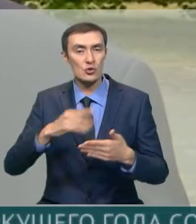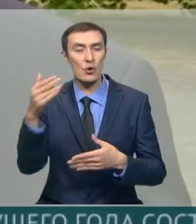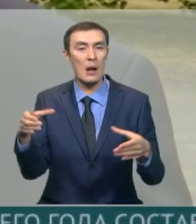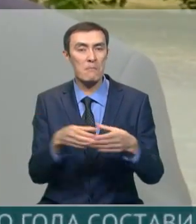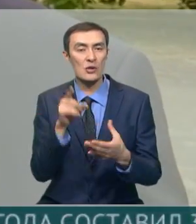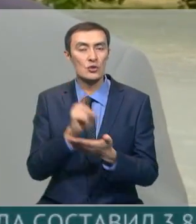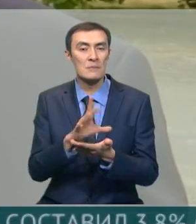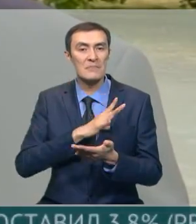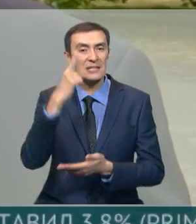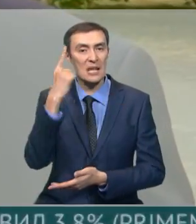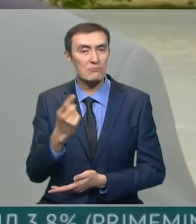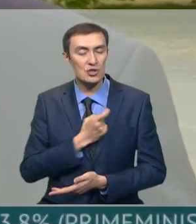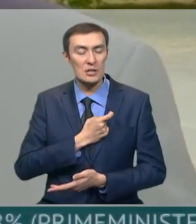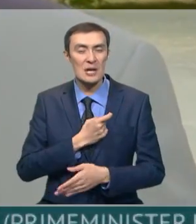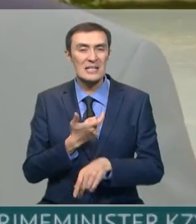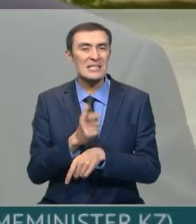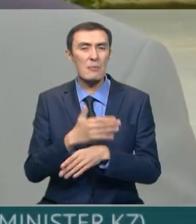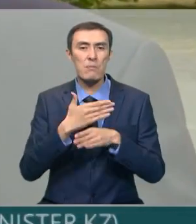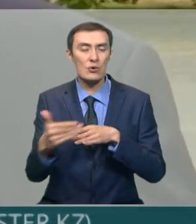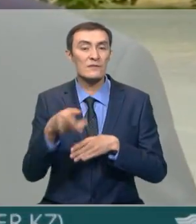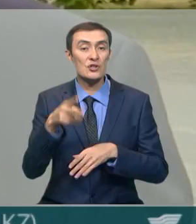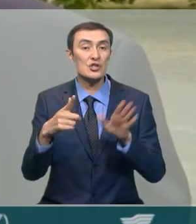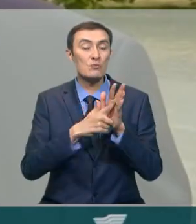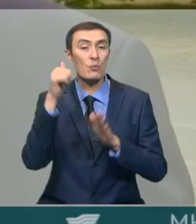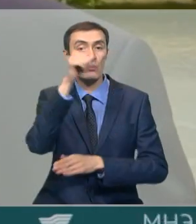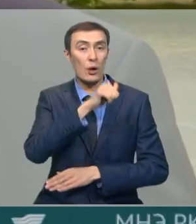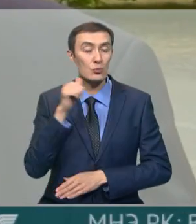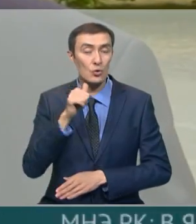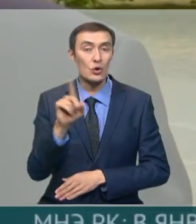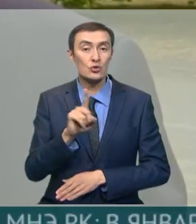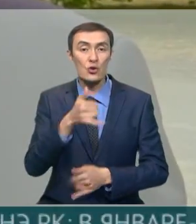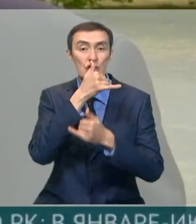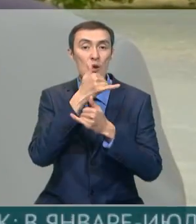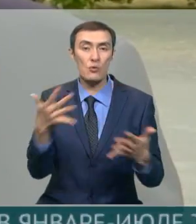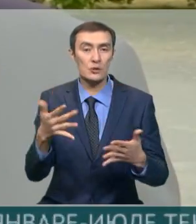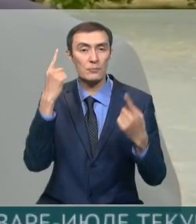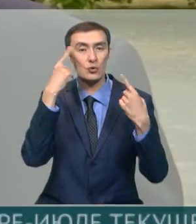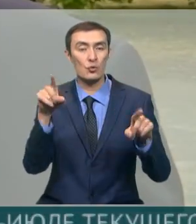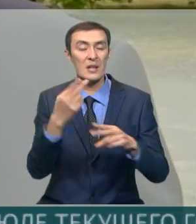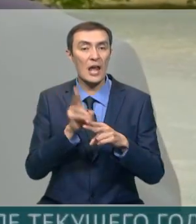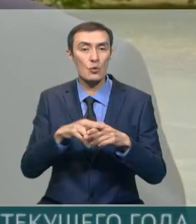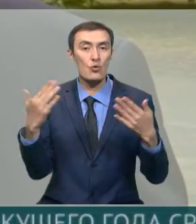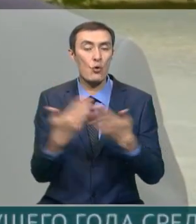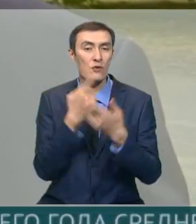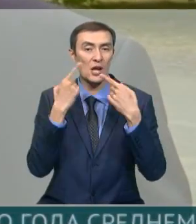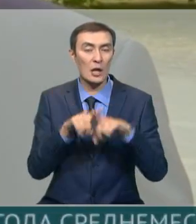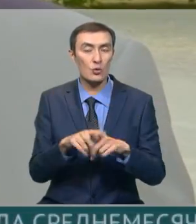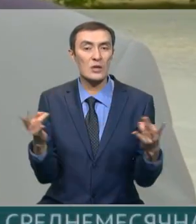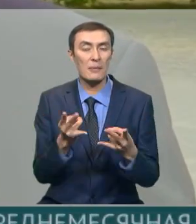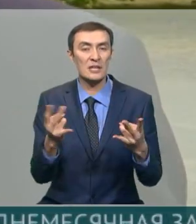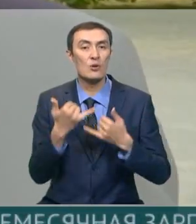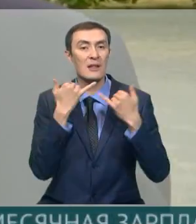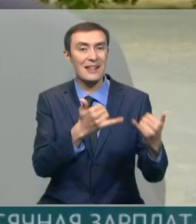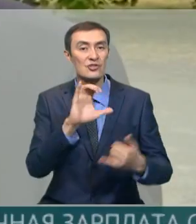концерн должен был сообщить самое позднее в 2007 году, что не способен разработать эту технологию, необходимую для